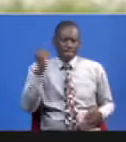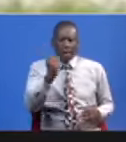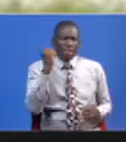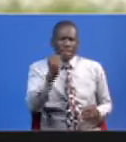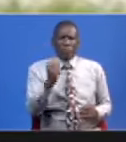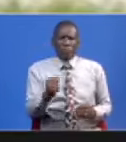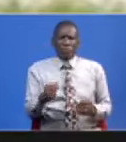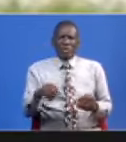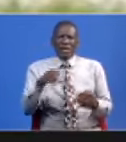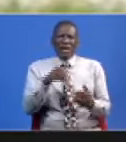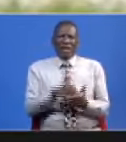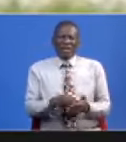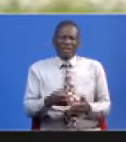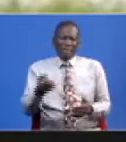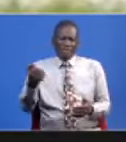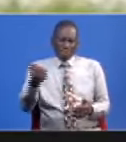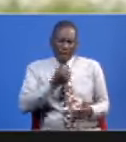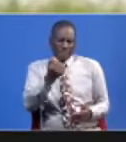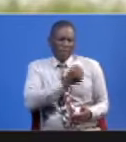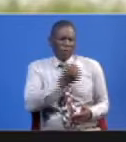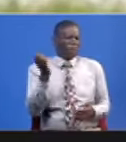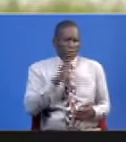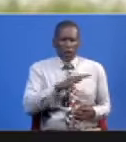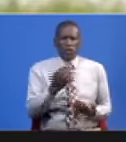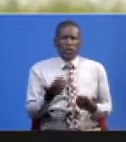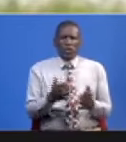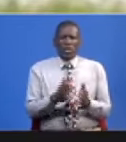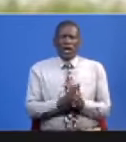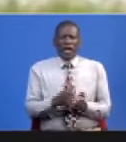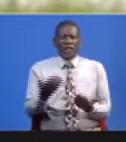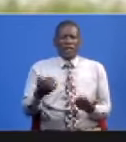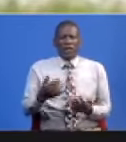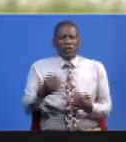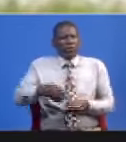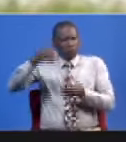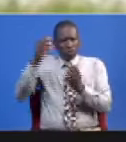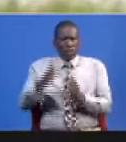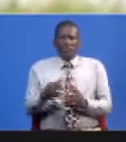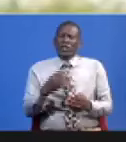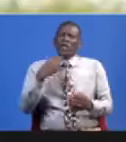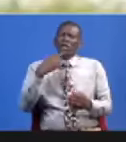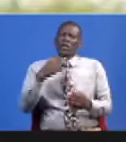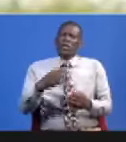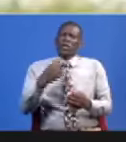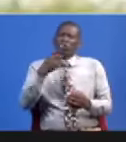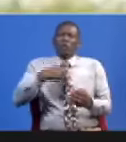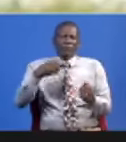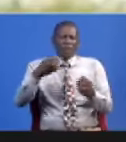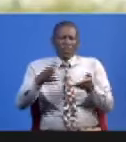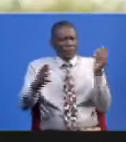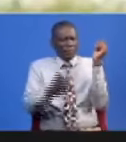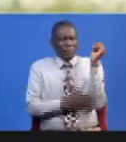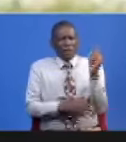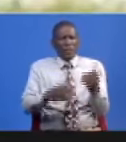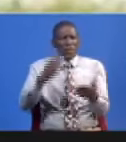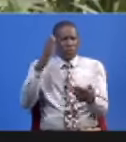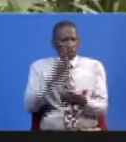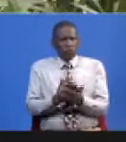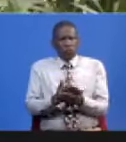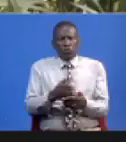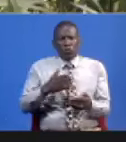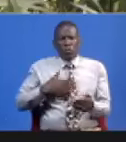mara imetoka nje. Sasa watoto hawako hata ni kubaya. By the way, mtoto alikuwa